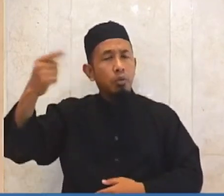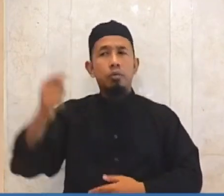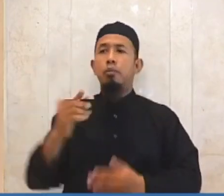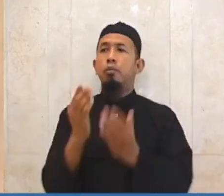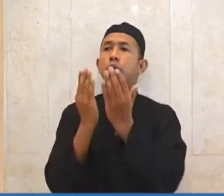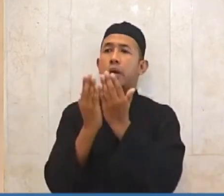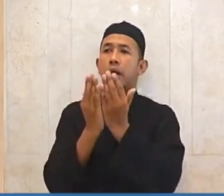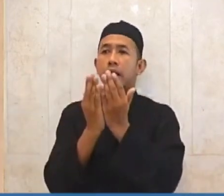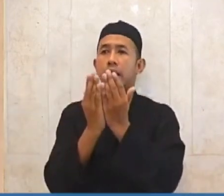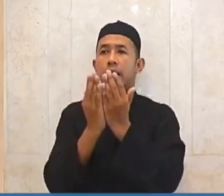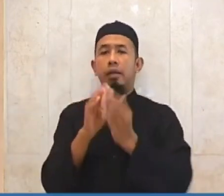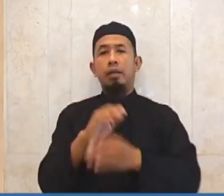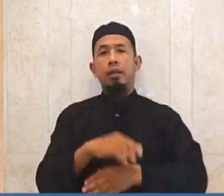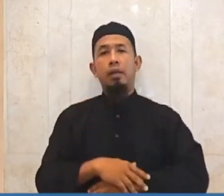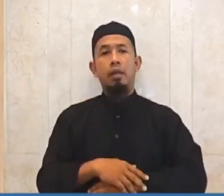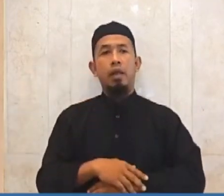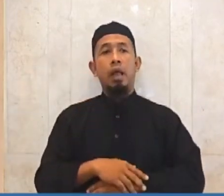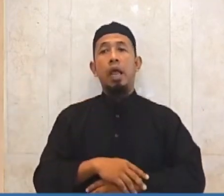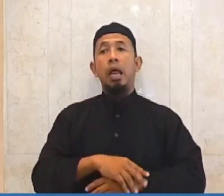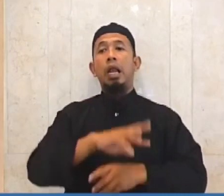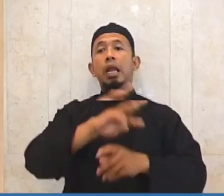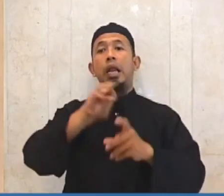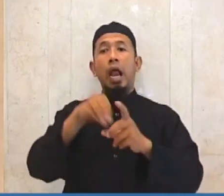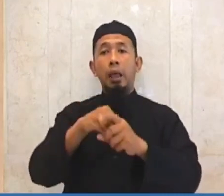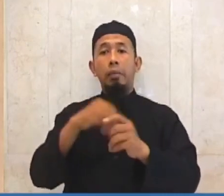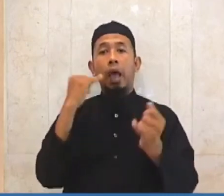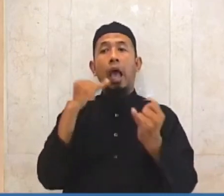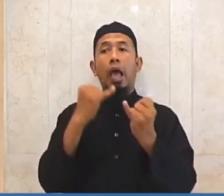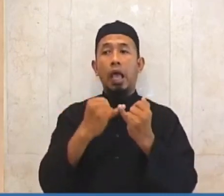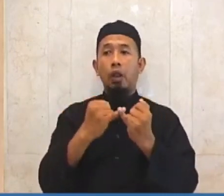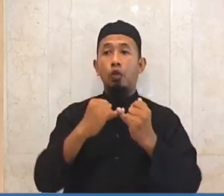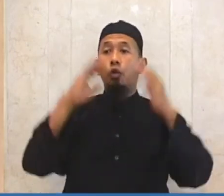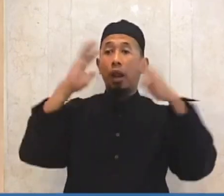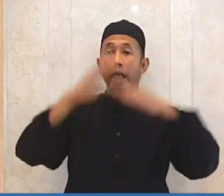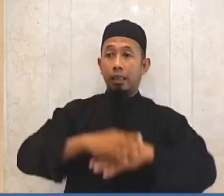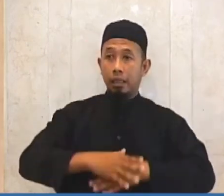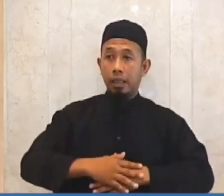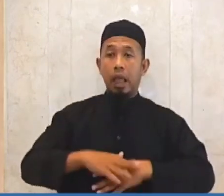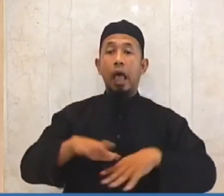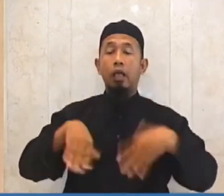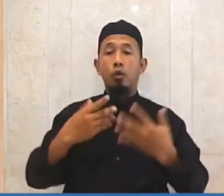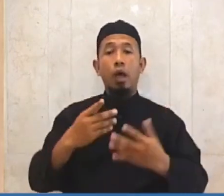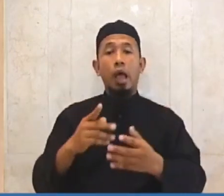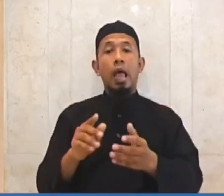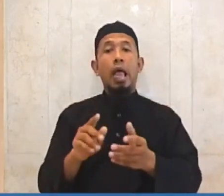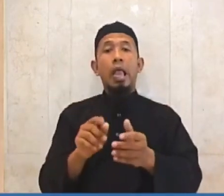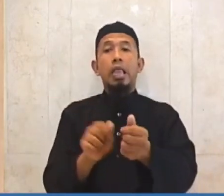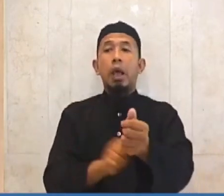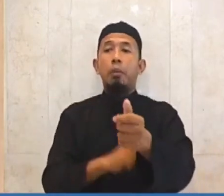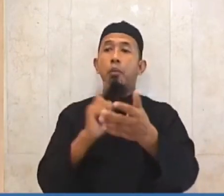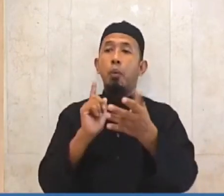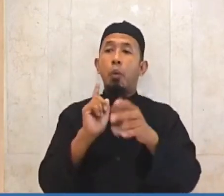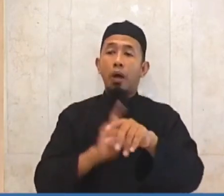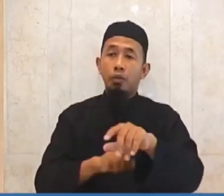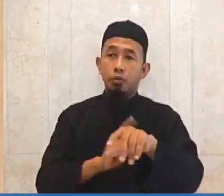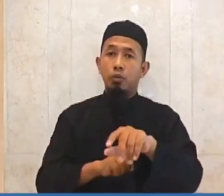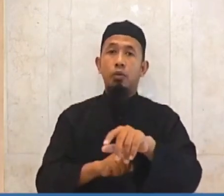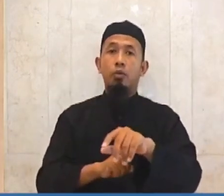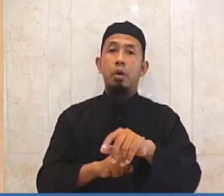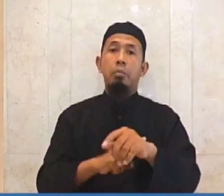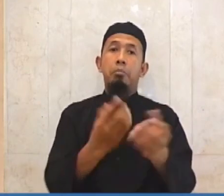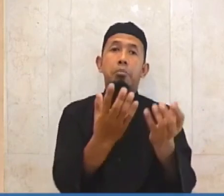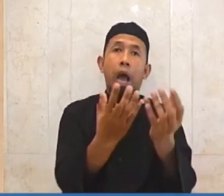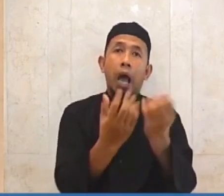berdoa di setiap akhir salat atau di setiap kesempatan kita berharap kebaikan dunia